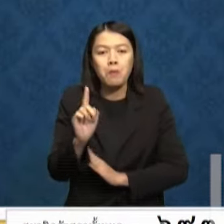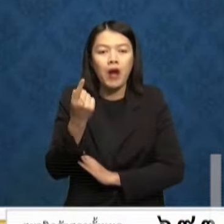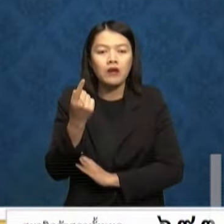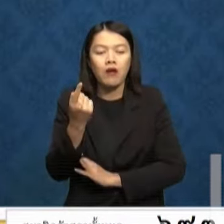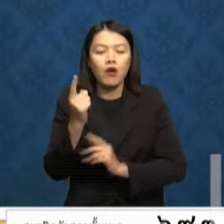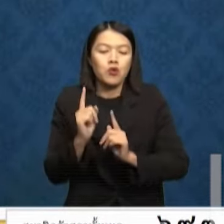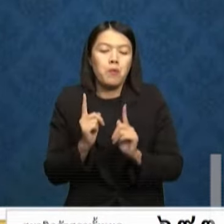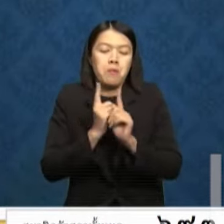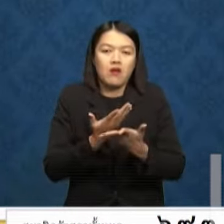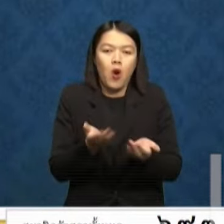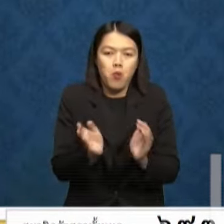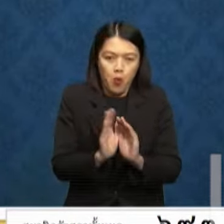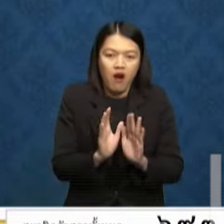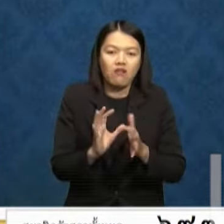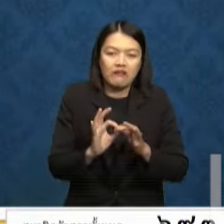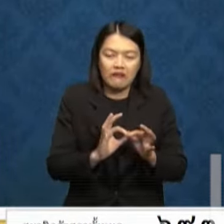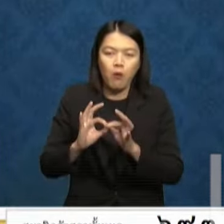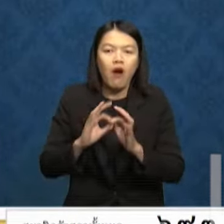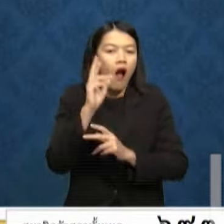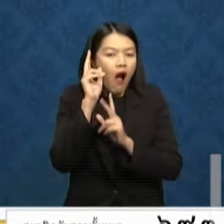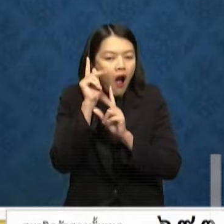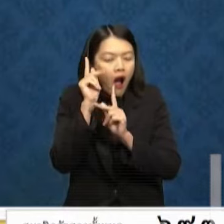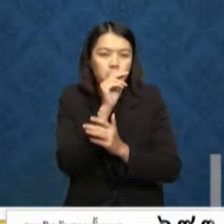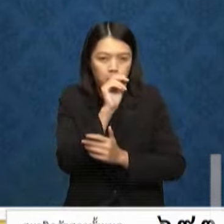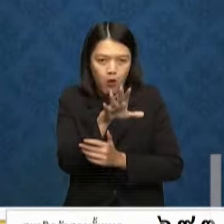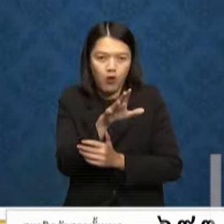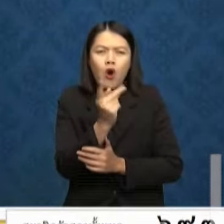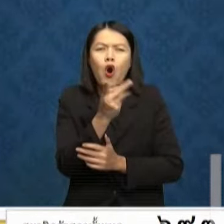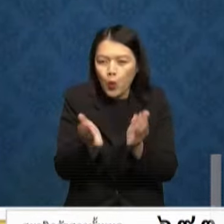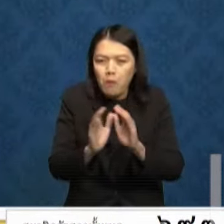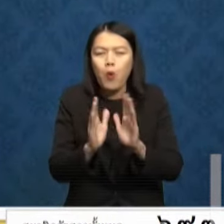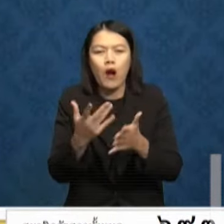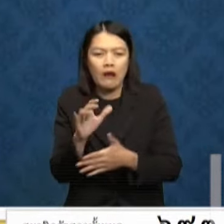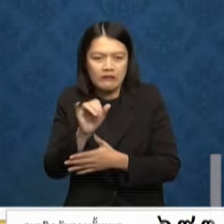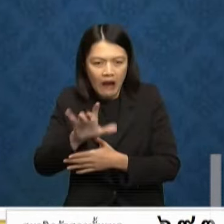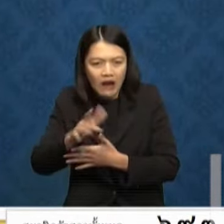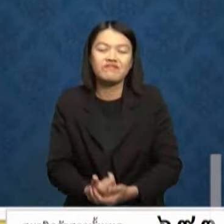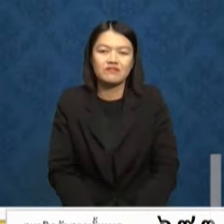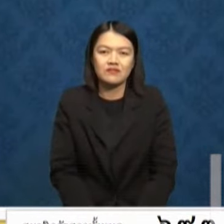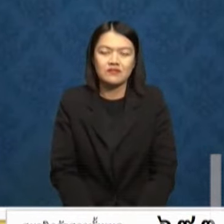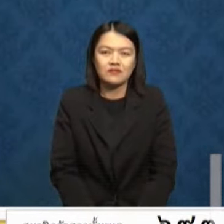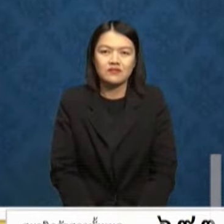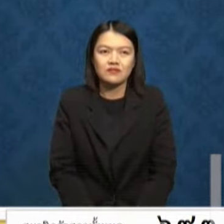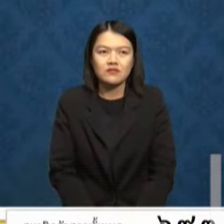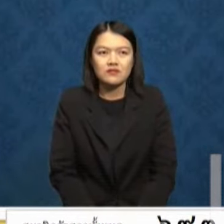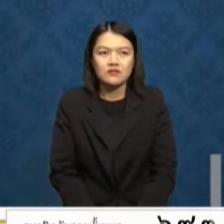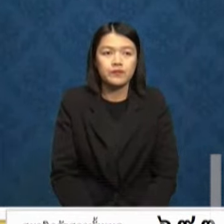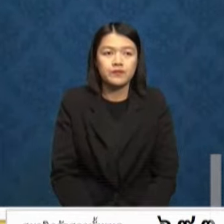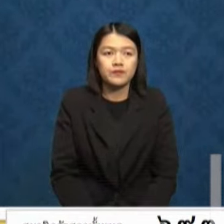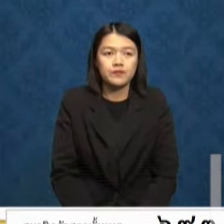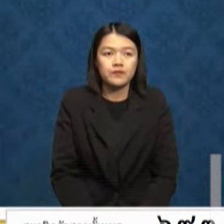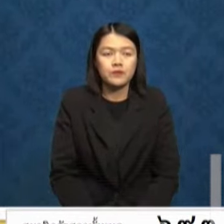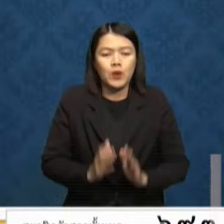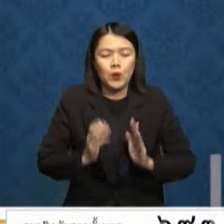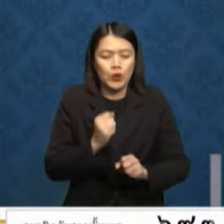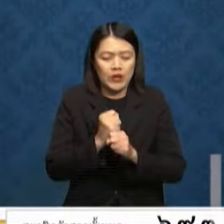นั้นก็สืบทอดโดยสายเลือดจึงได้เห็นสื่อมวลชนได้ขนานนามพรมชุดนี้ว่าผู้สืบสันดานมั่งและอีกหลายสมญานาม